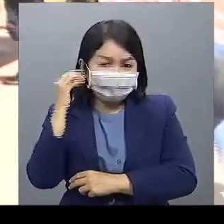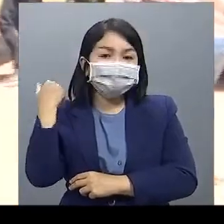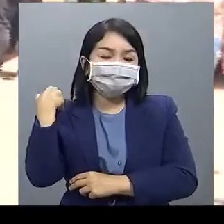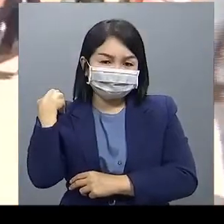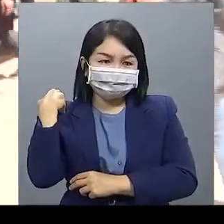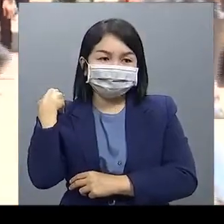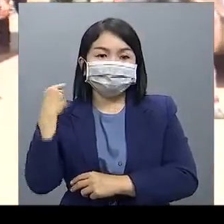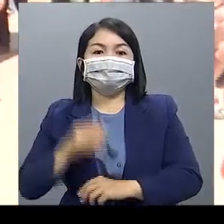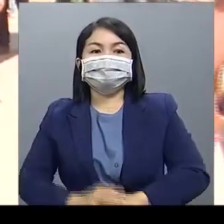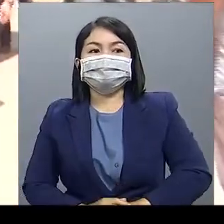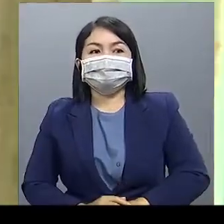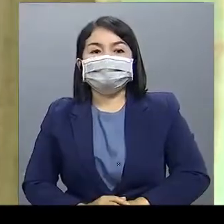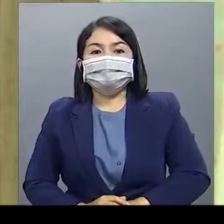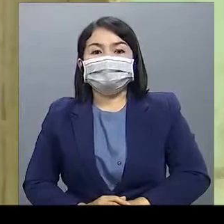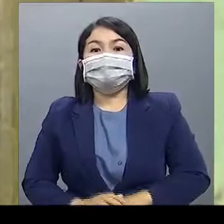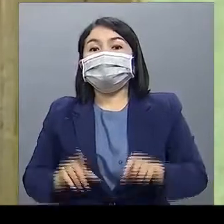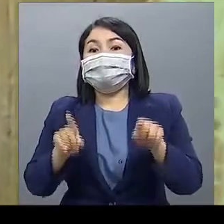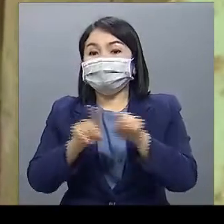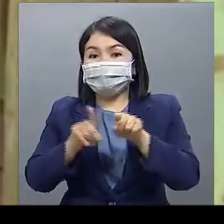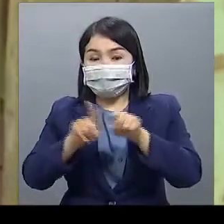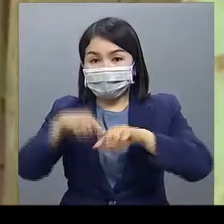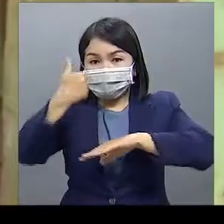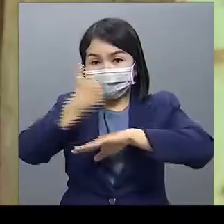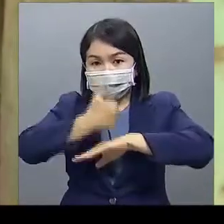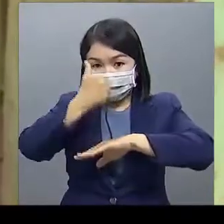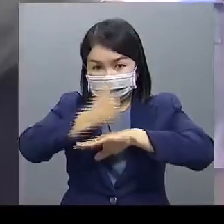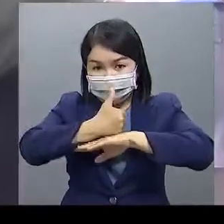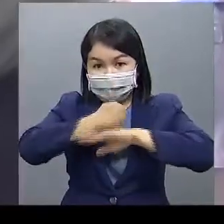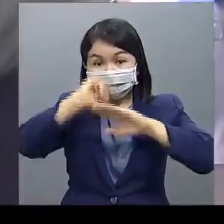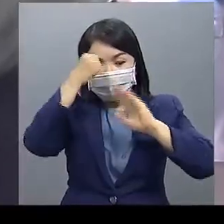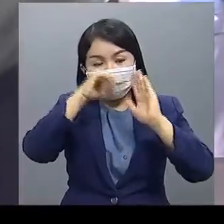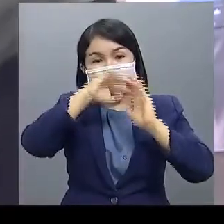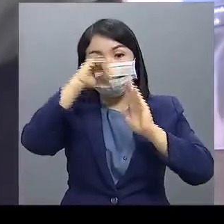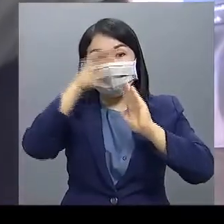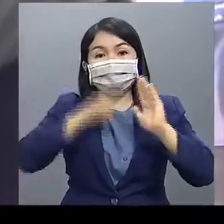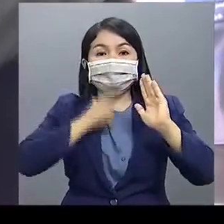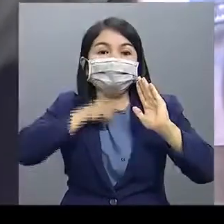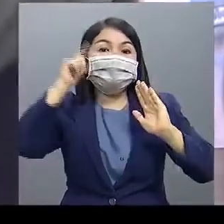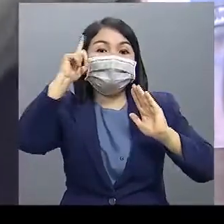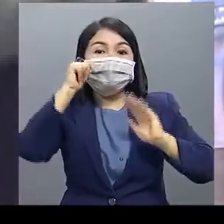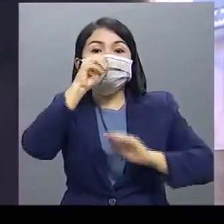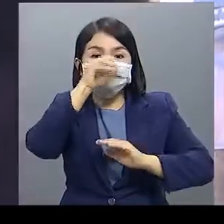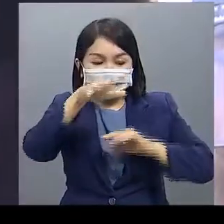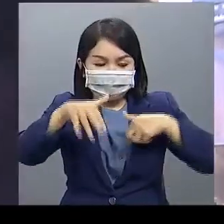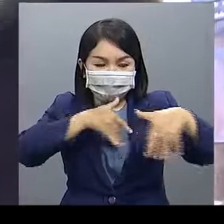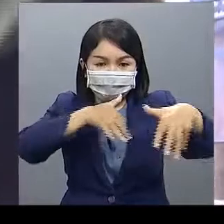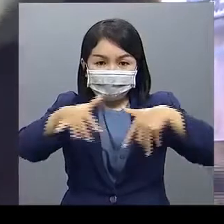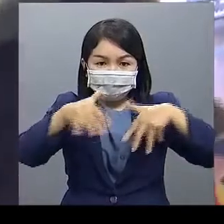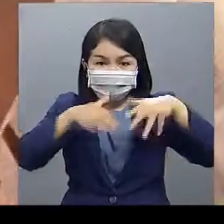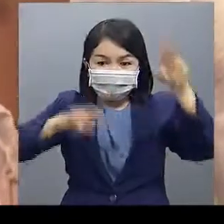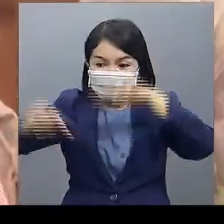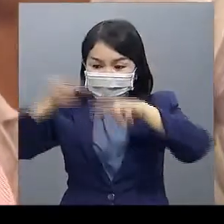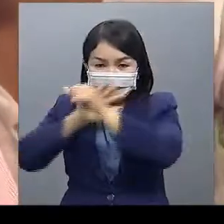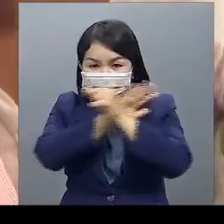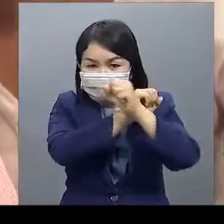ขณะเดียวกันผู้ว่าราชการจังหวัดแม่ฮ่องสอนได้ให้ความมั่นใจกับชาวบ้านโดยเฉพาะในเรื่องของความปลอดภัยยืนยันนะครับจ